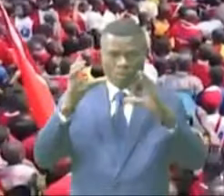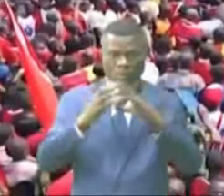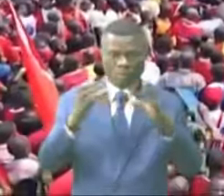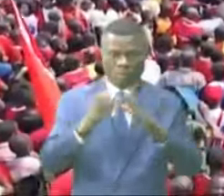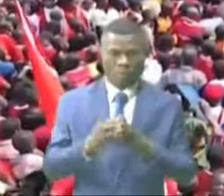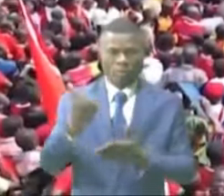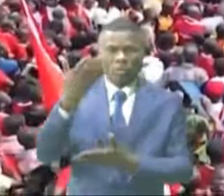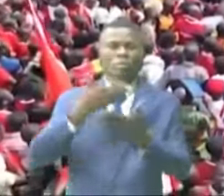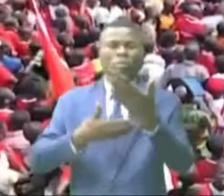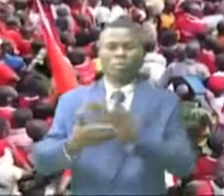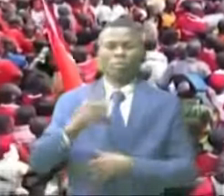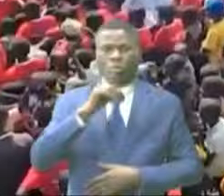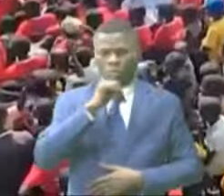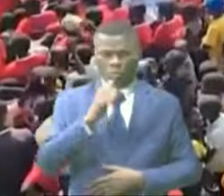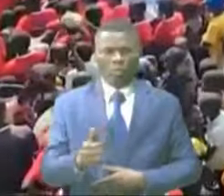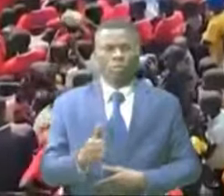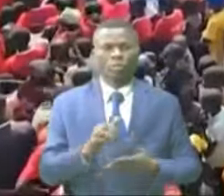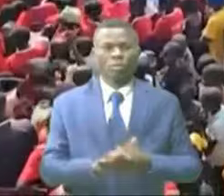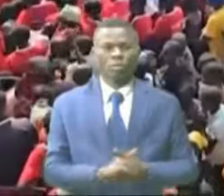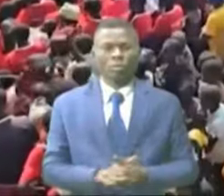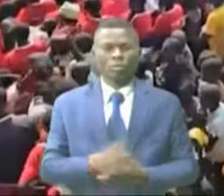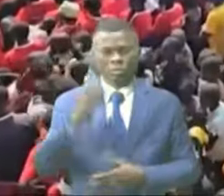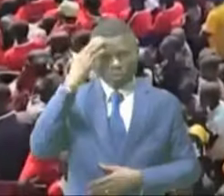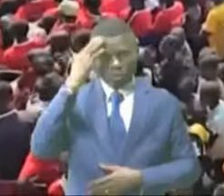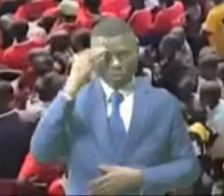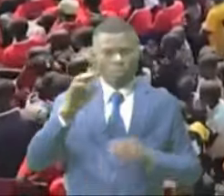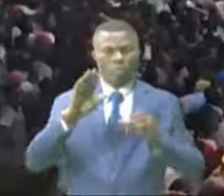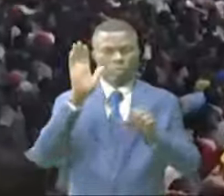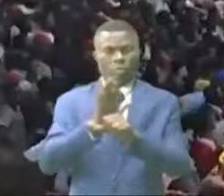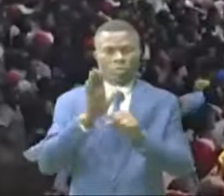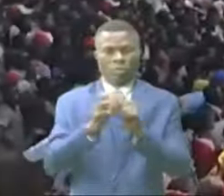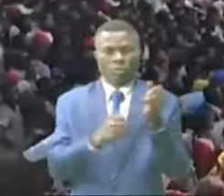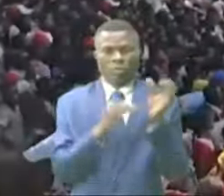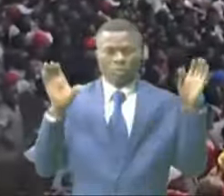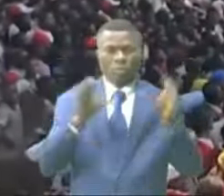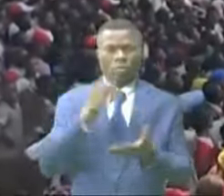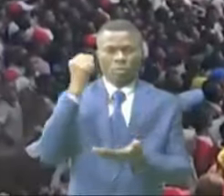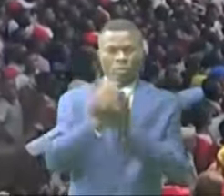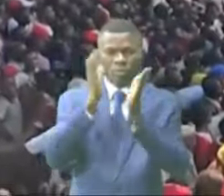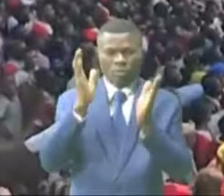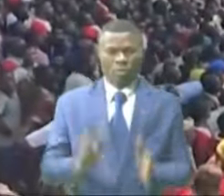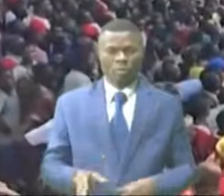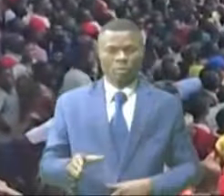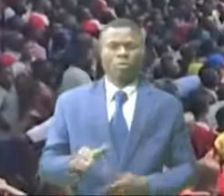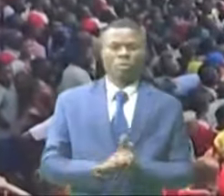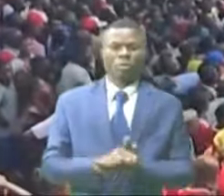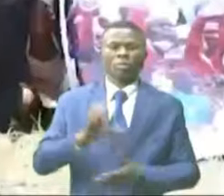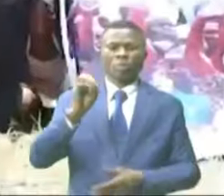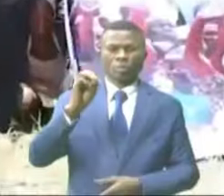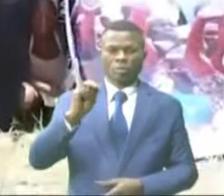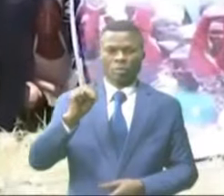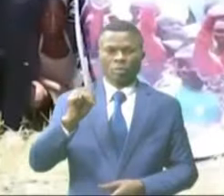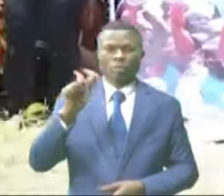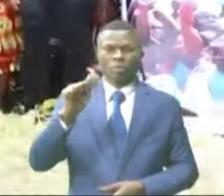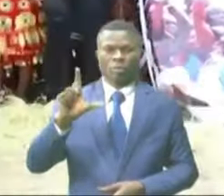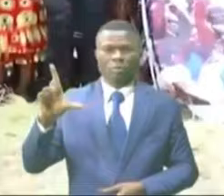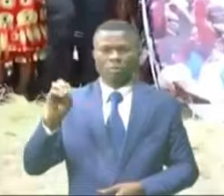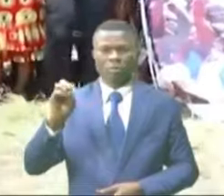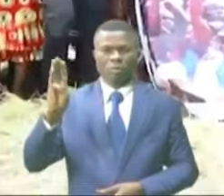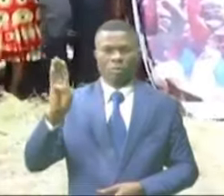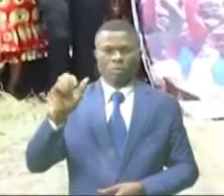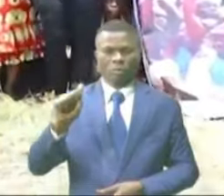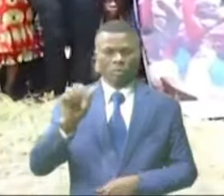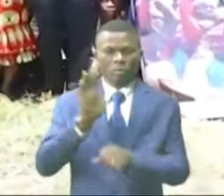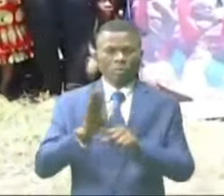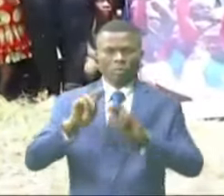sécession. Il faut noter que dans la foule venue pour accueillir l'ambassadeur Danny Banza Maloba, on a pu remarquer la présence de plusieurs